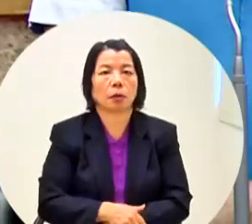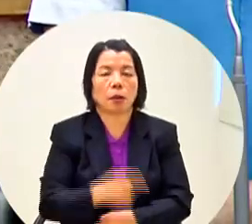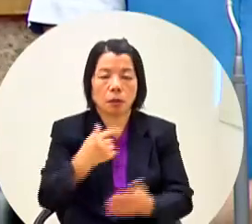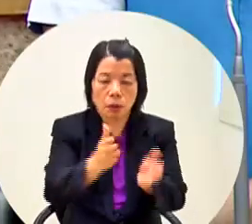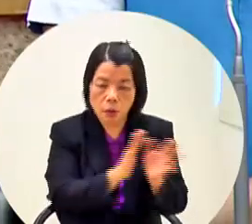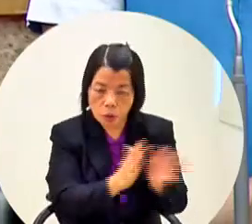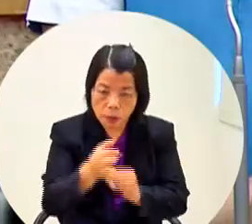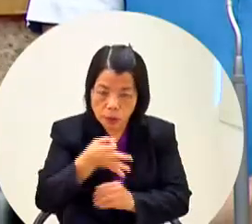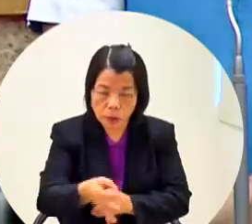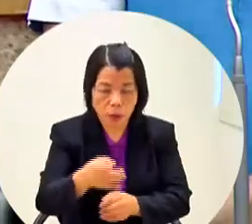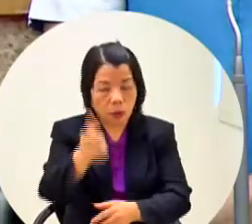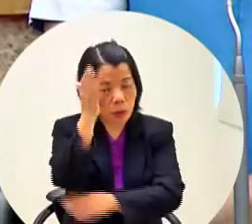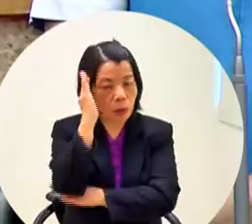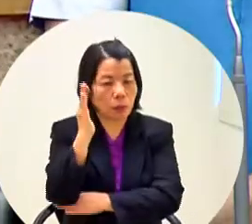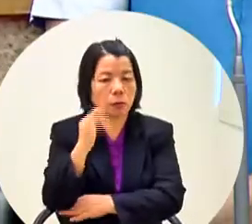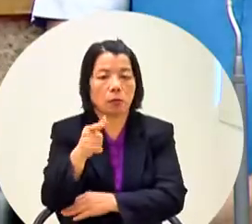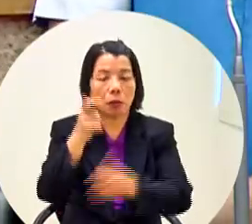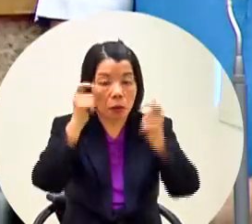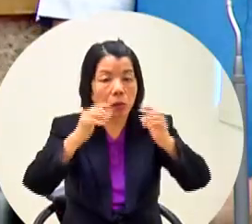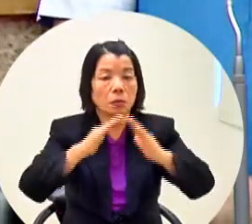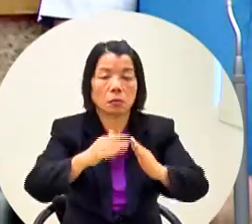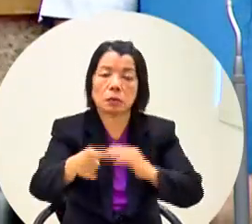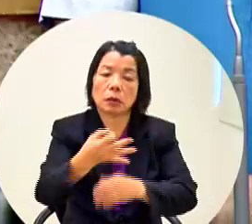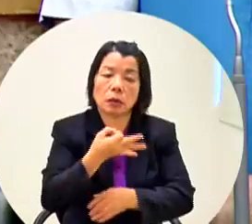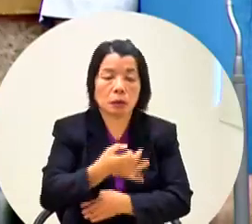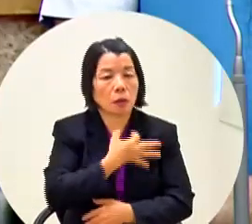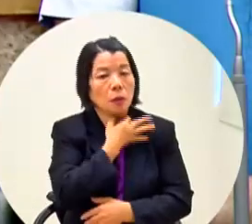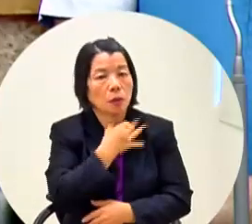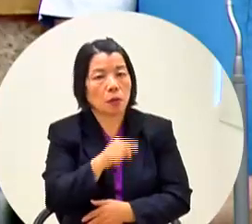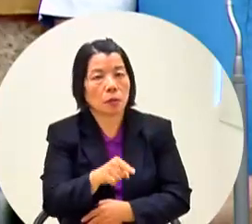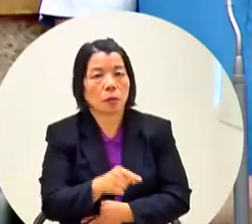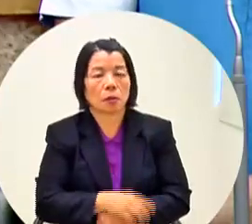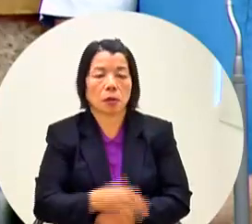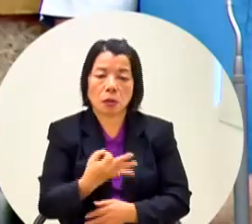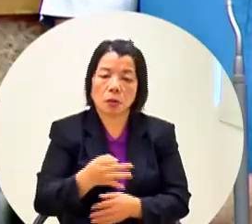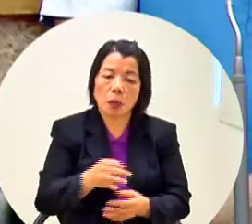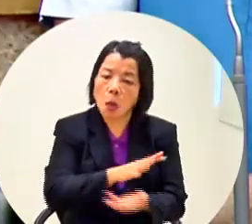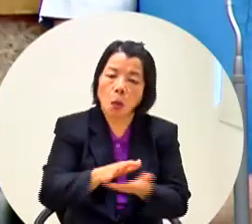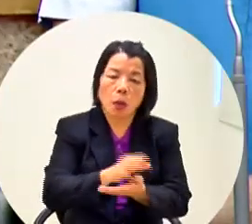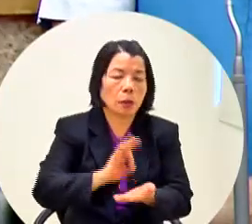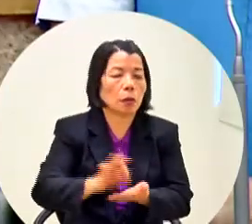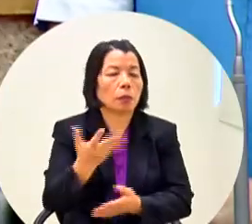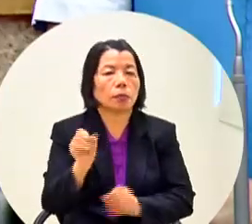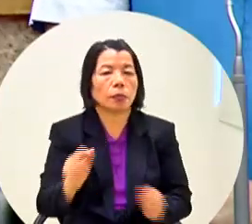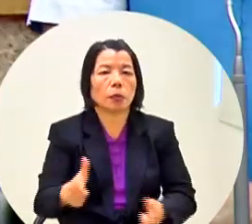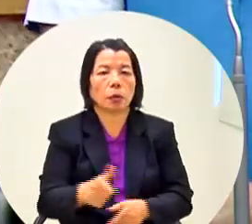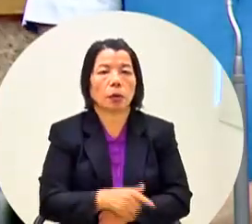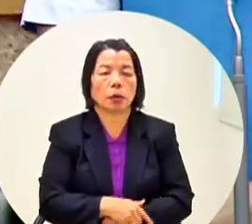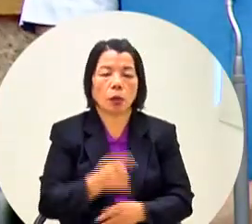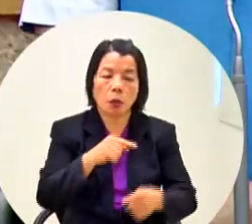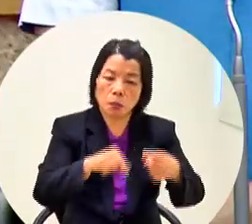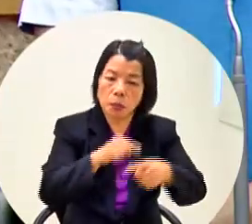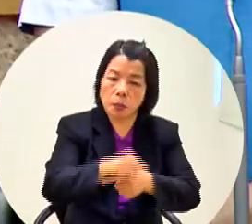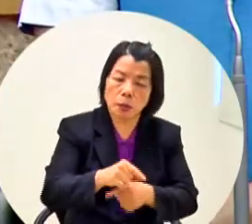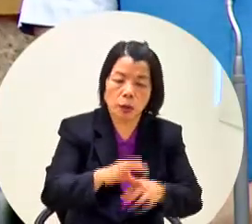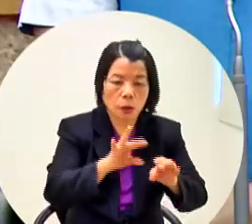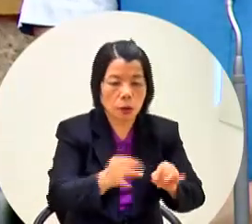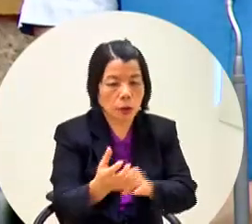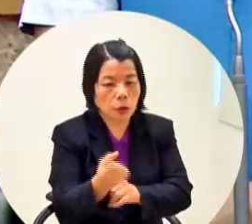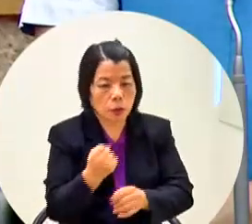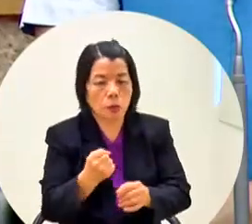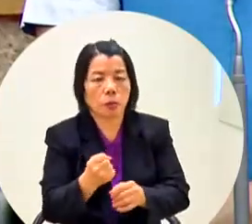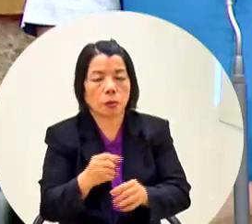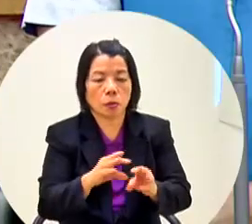高雄现在没钱，没有错，高雄没有钱，这个财务杠杆不是乱用，是我们用平均地权的土地要再售